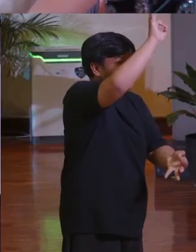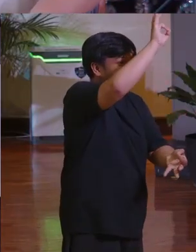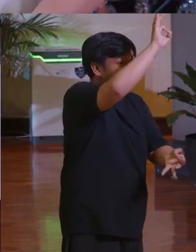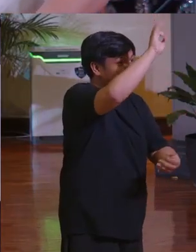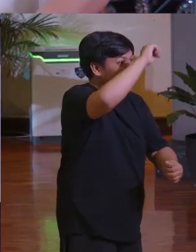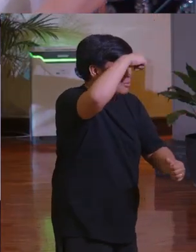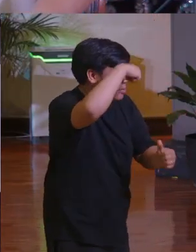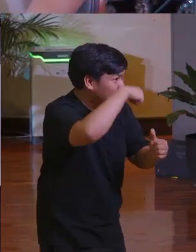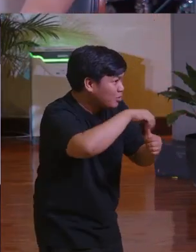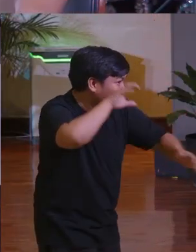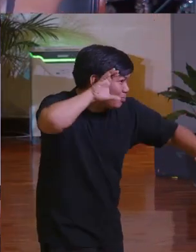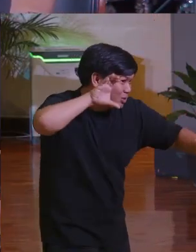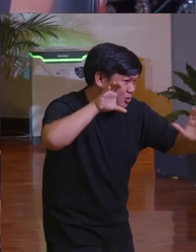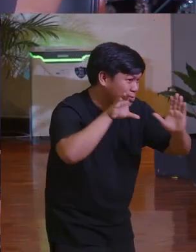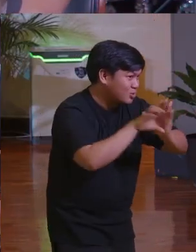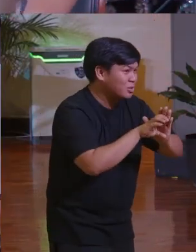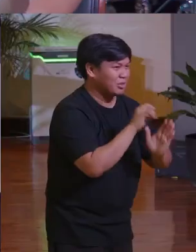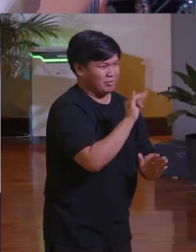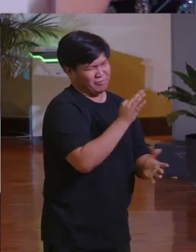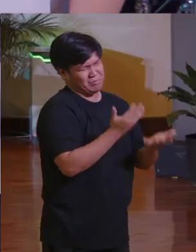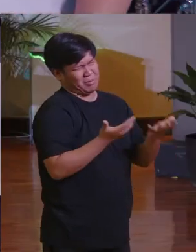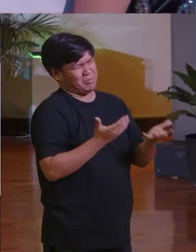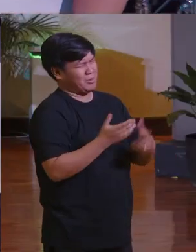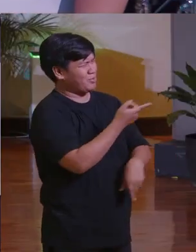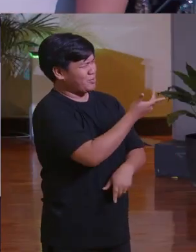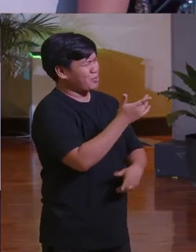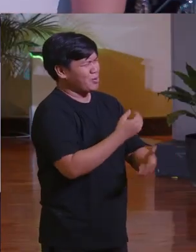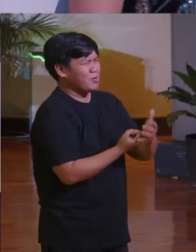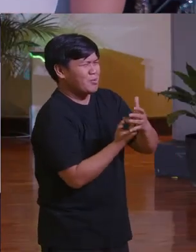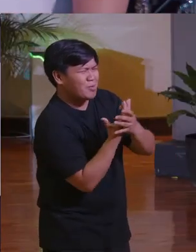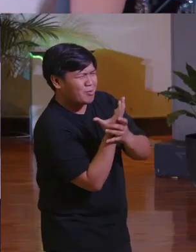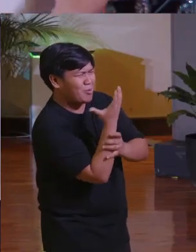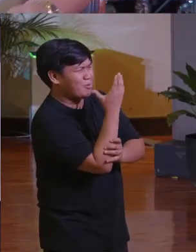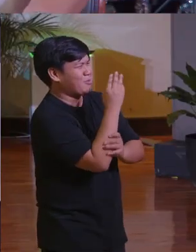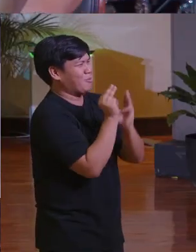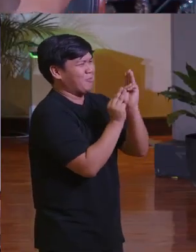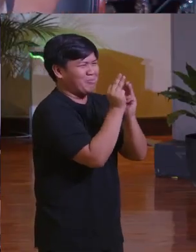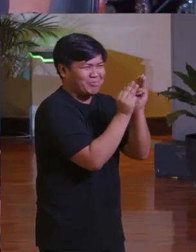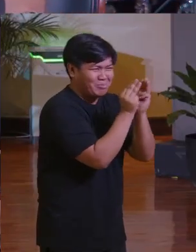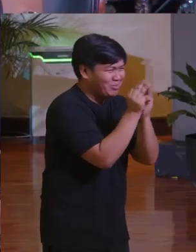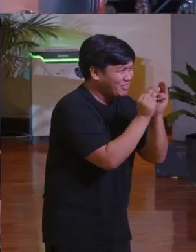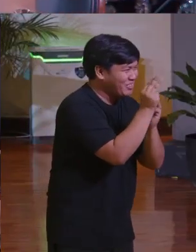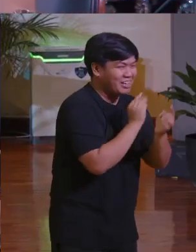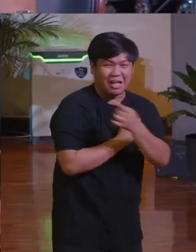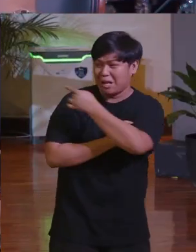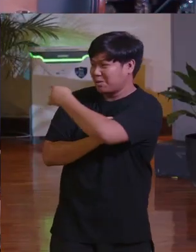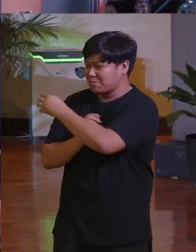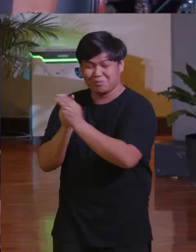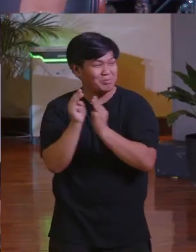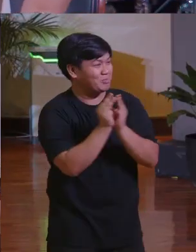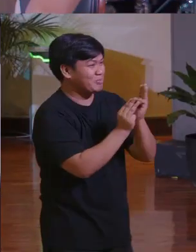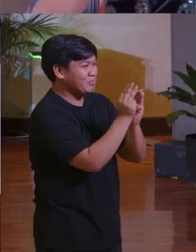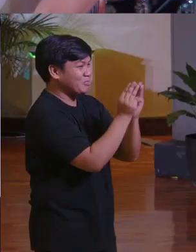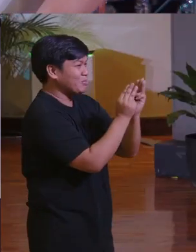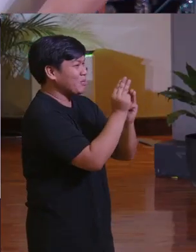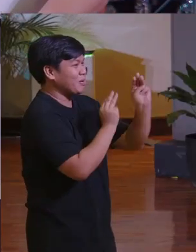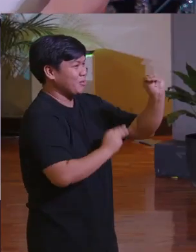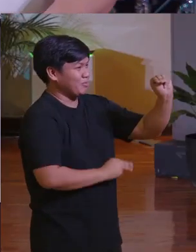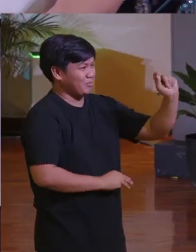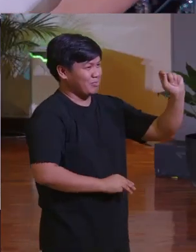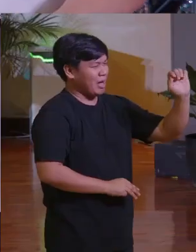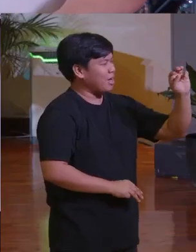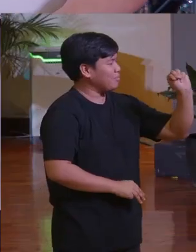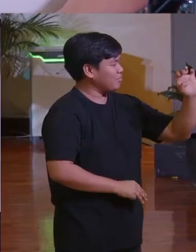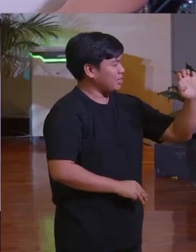churches, no, lalo na kung kayo lumaki sa Metodista. Ako po yung Metodista noon eh, no? So